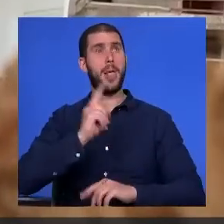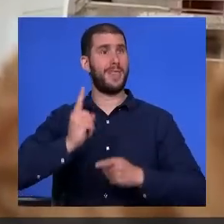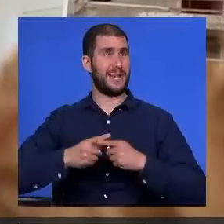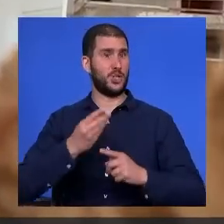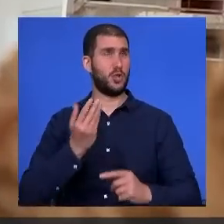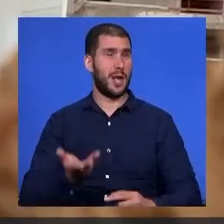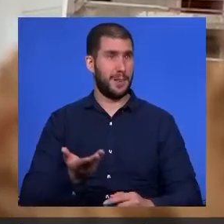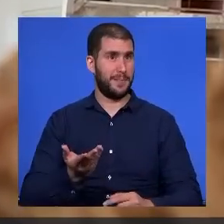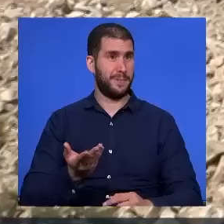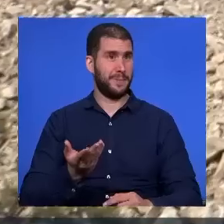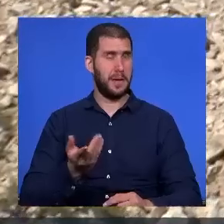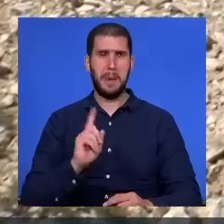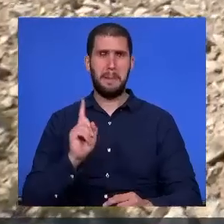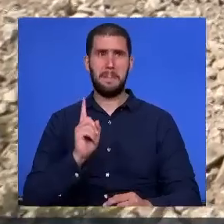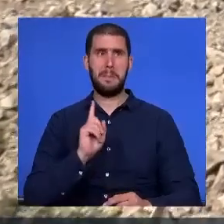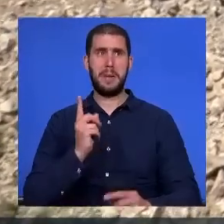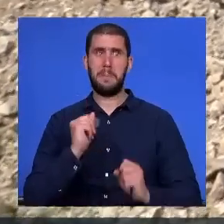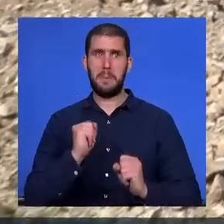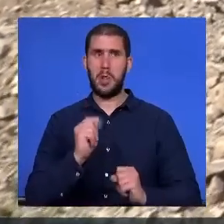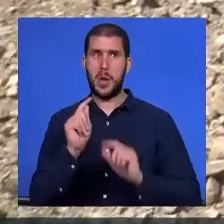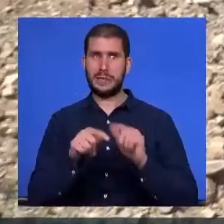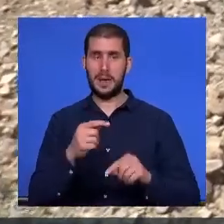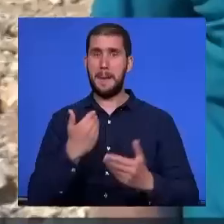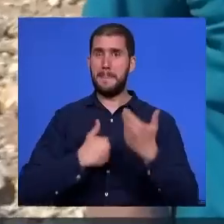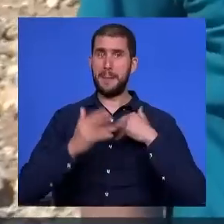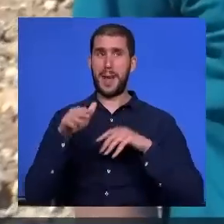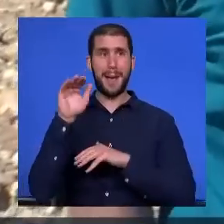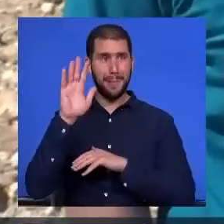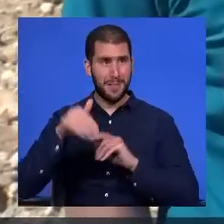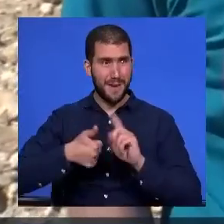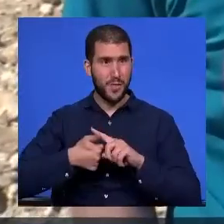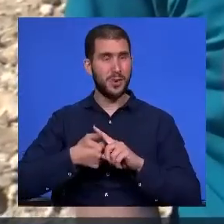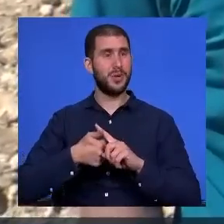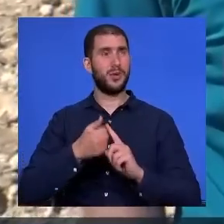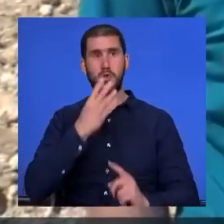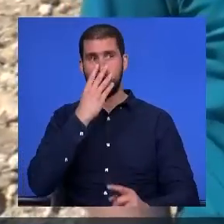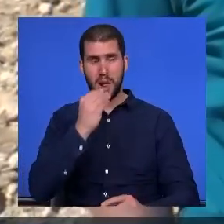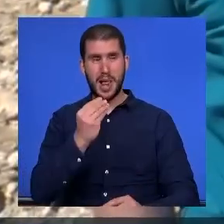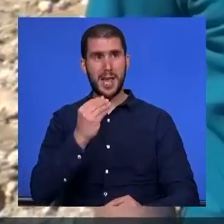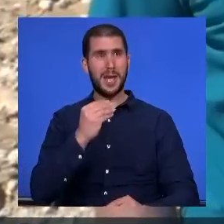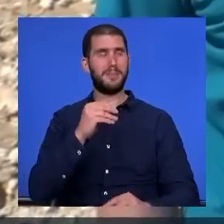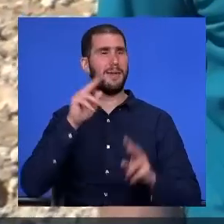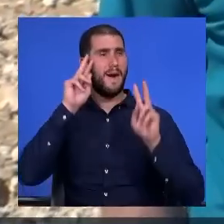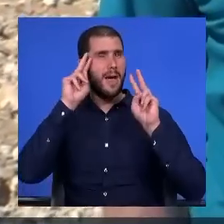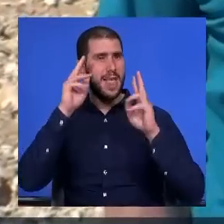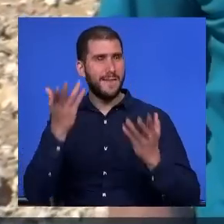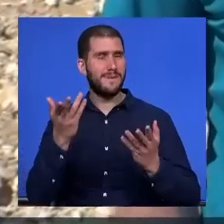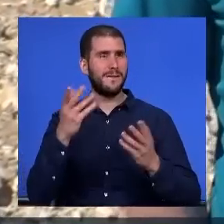שקלים. מי לא ירצה לבוא? באים אלינו גם גמלים, שואלים,